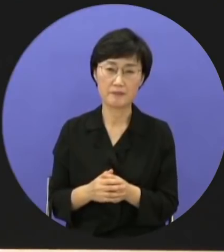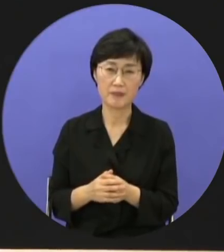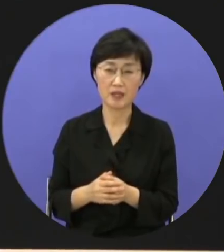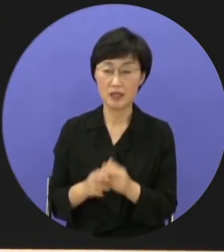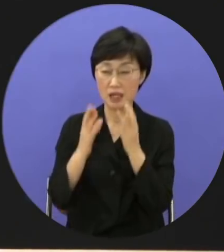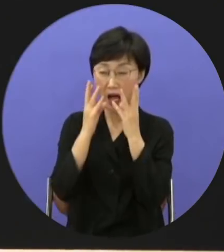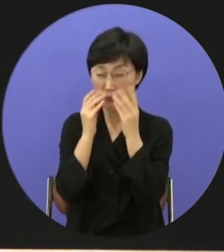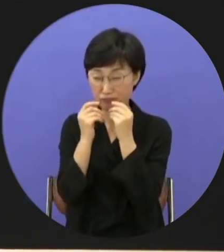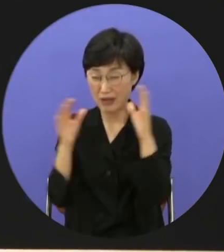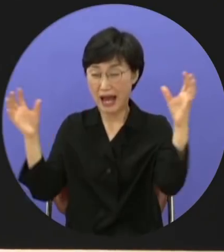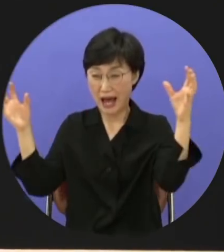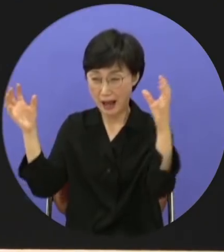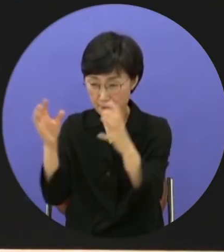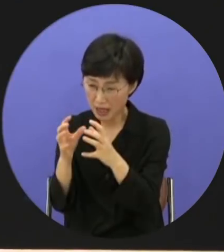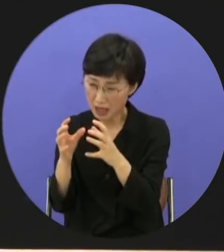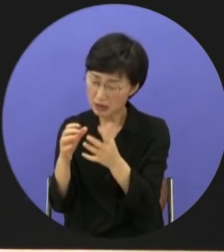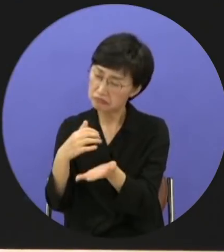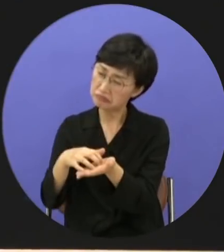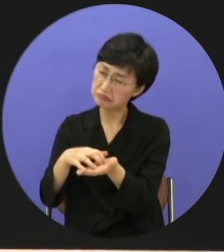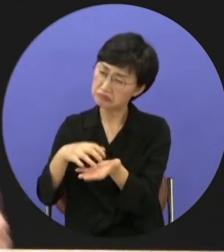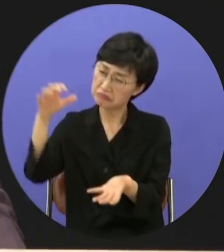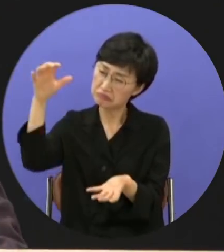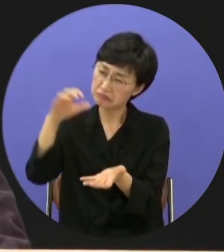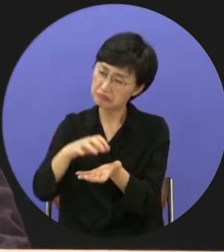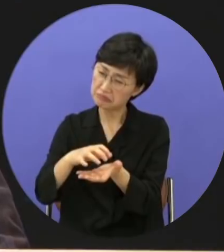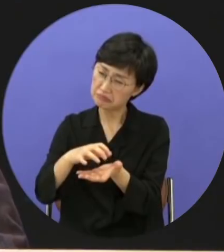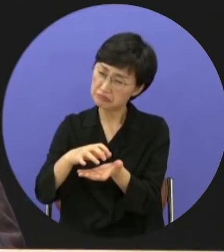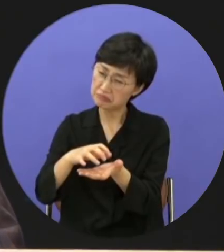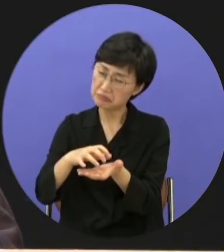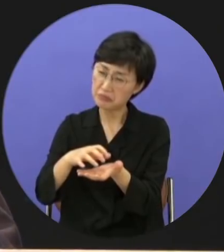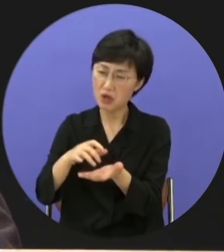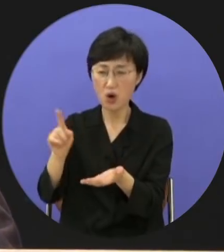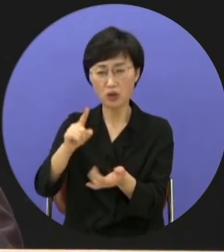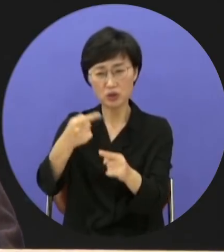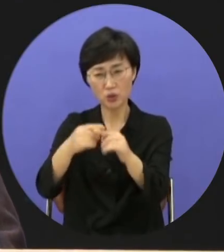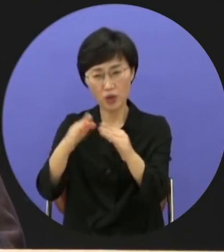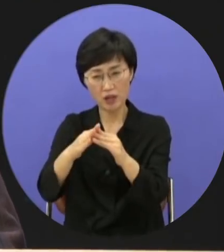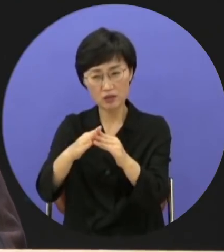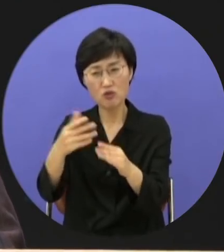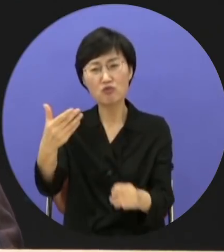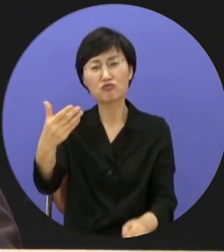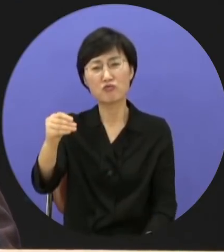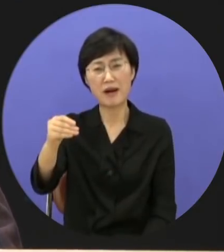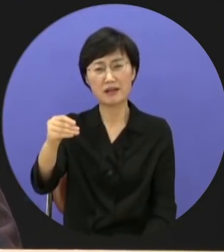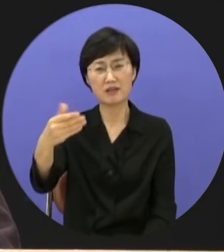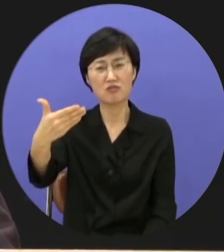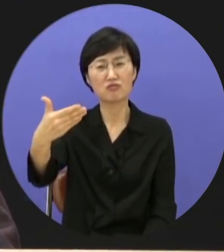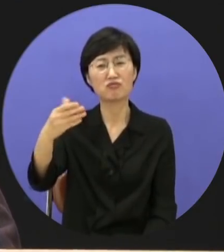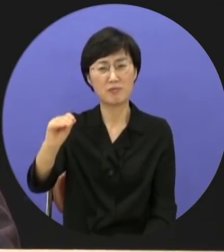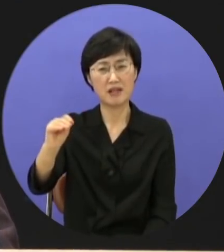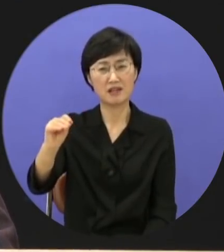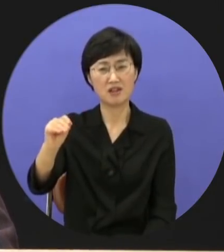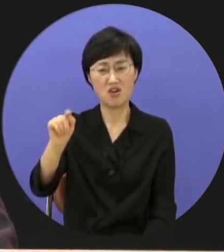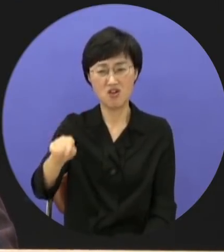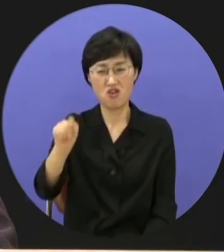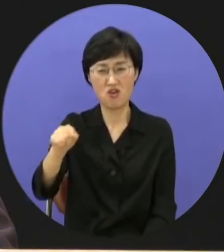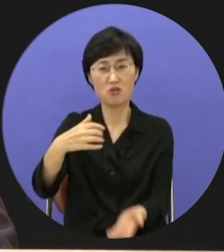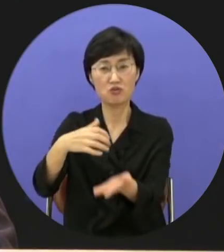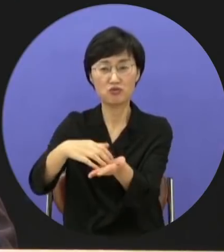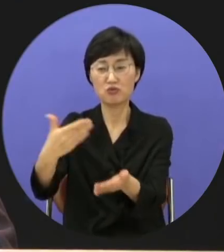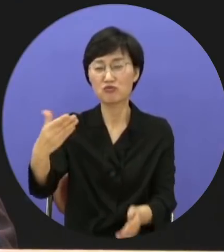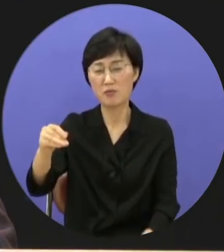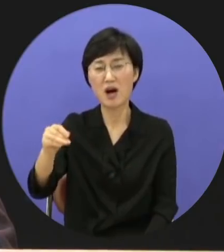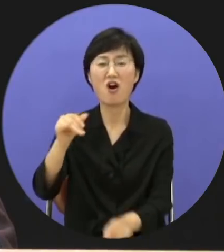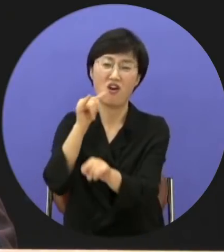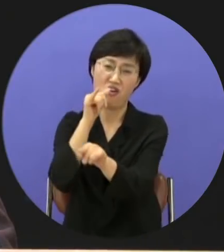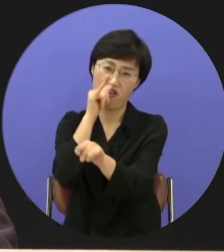합쳐가지고 한 9만 명 들어온 교회 있더라고요. And there were some churches where they gathered all the different meetings and worships together and